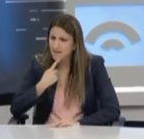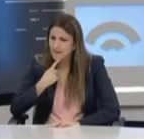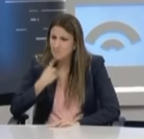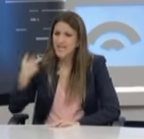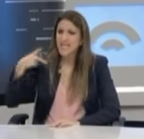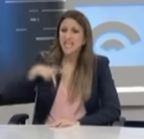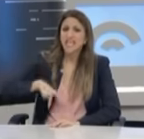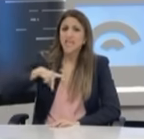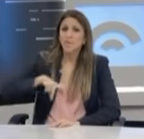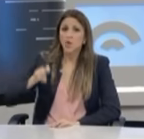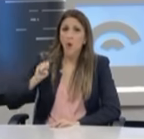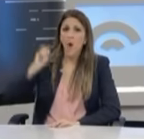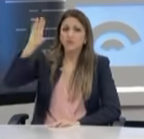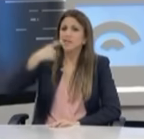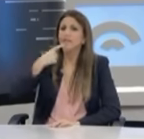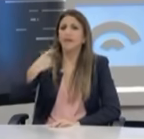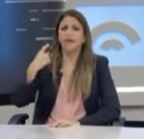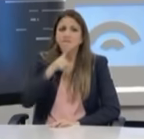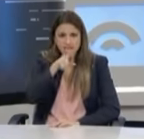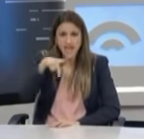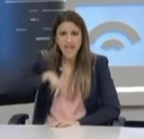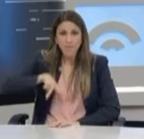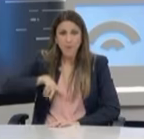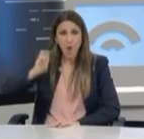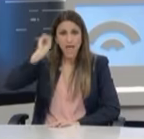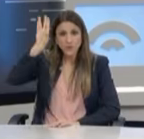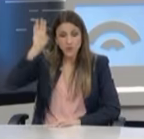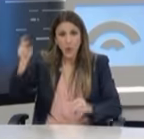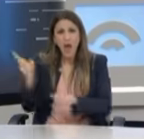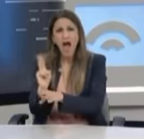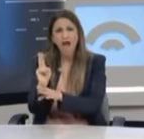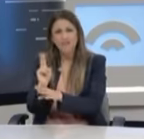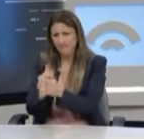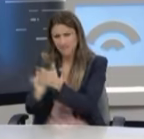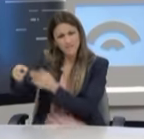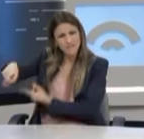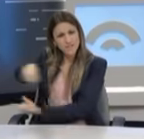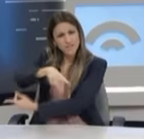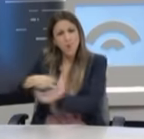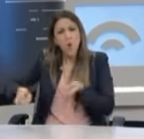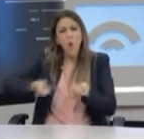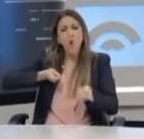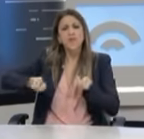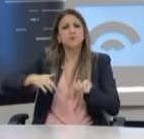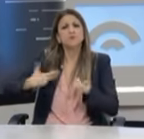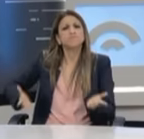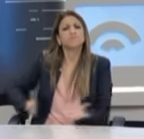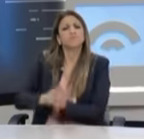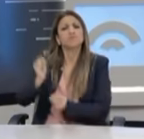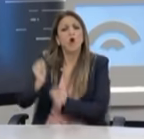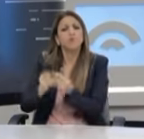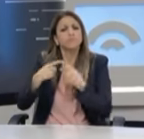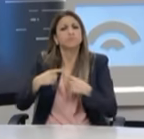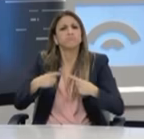ίδιο το Υπουργείο Εξωτερικών. Το ίδιο το Υπουργείο Εξωτερικών σε εσωτερικό έγγραφο που έδινε κατευθύνσεις για το πώς να αντιμετωπίζονται τα προβλήματα